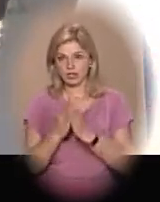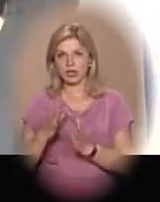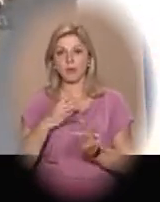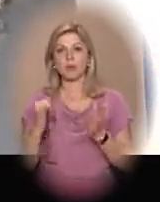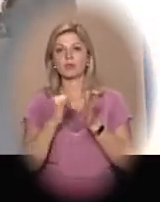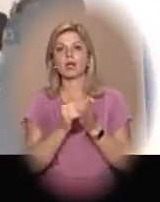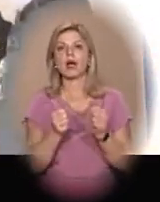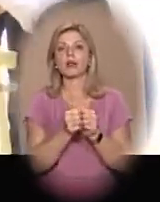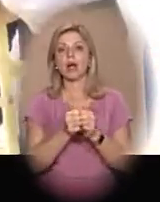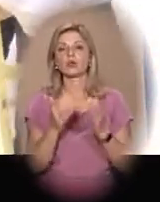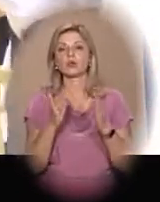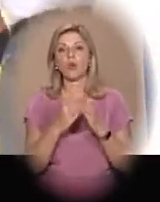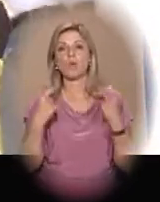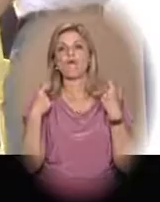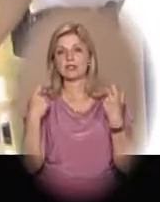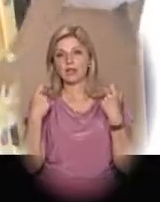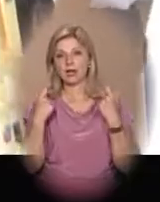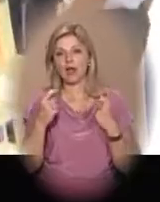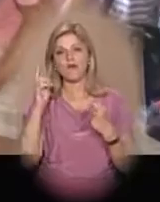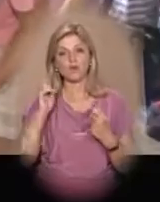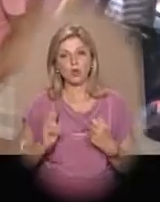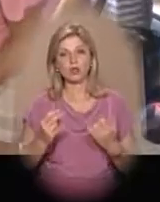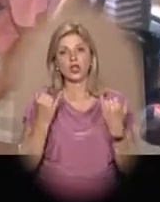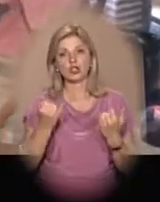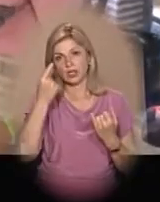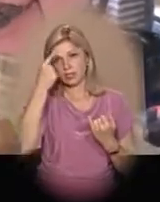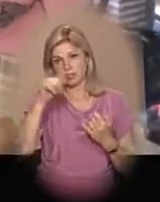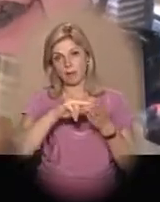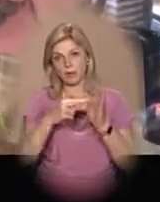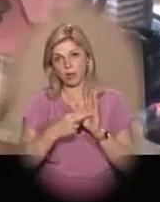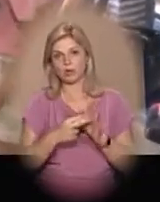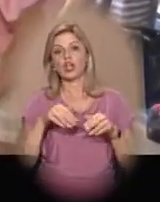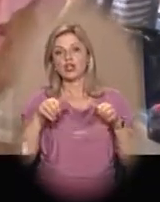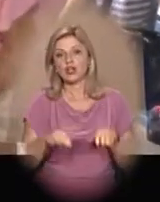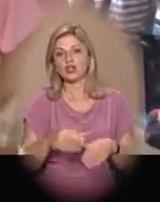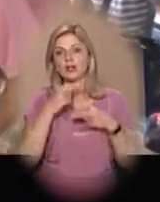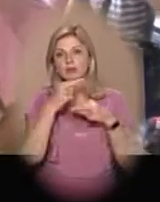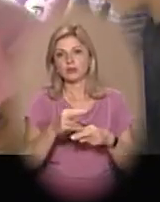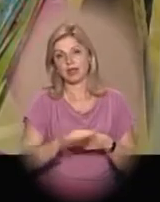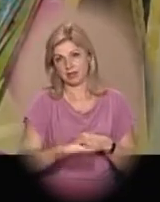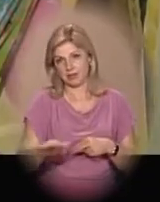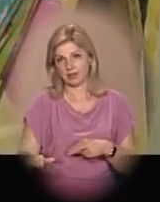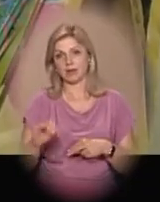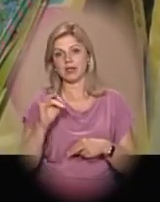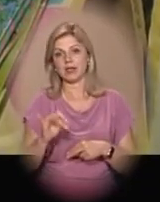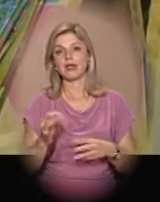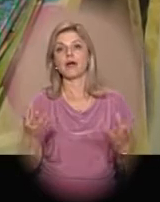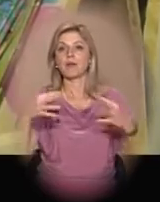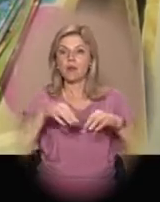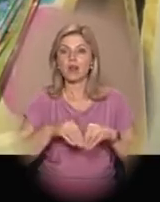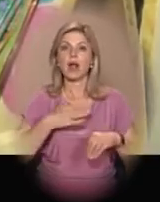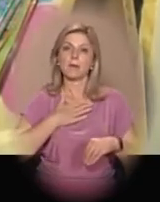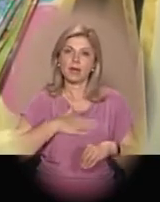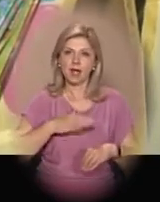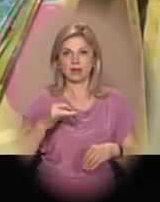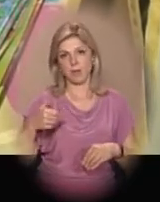встановлено біля будинку офіцерів флоту. А нині ініціатори проєкту вирішили приділити увагу і найменшим миколаївцям та сумістити приємне з